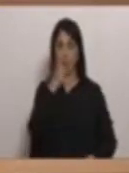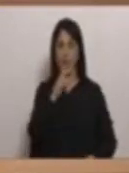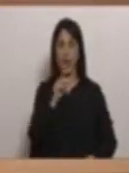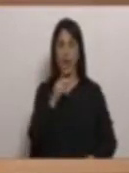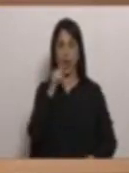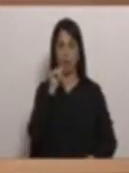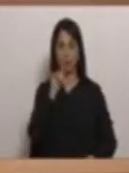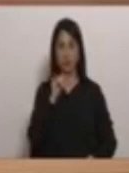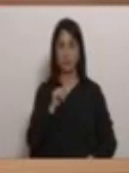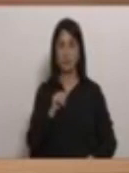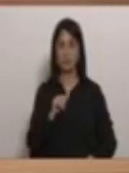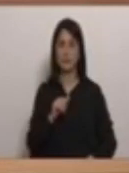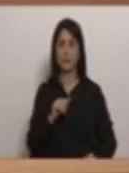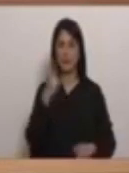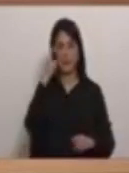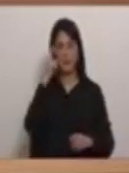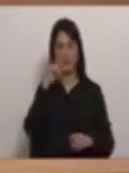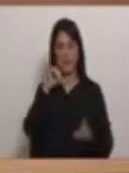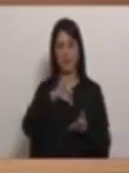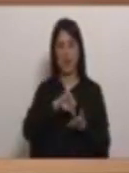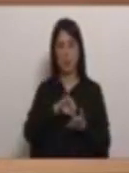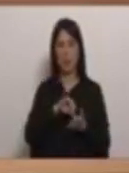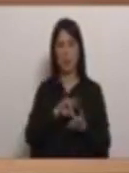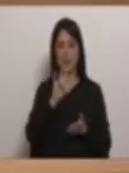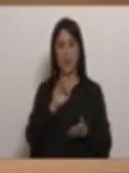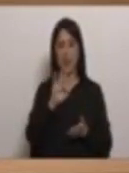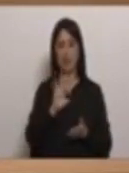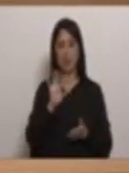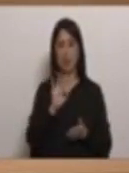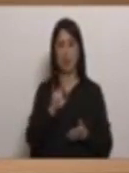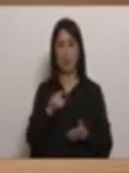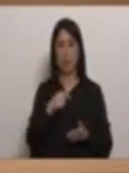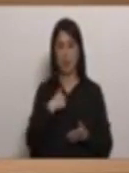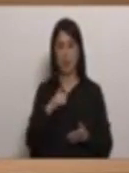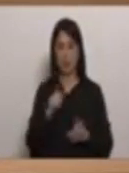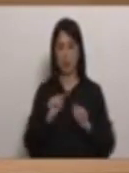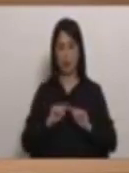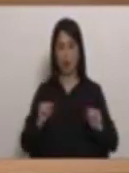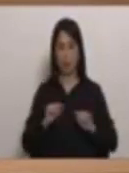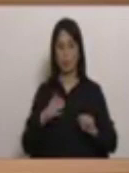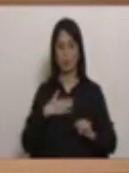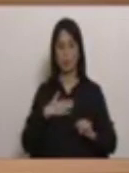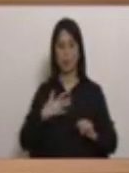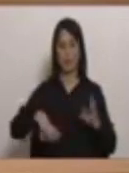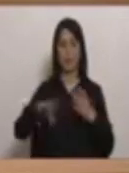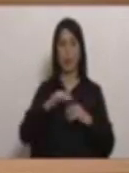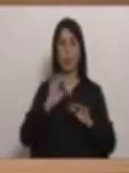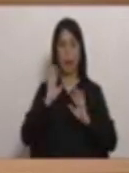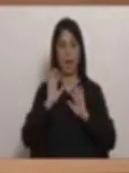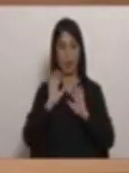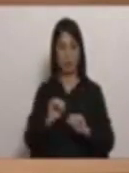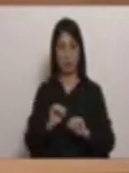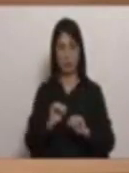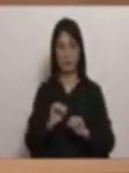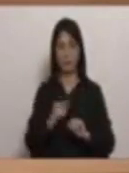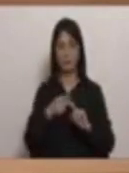გუშინ ინიციატივით გამოხვედით ნატოსთან მიმართებაში და მე როგორც ოპოზიციონერმა და ჩვენ ყველამ მხარი დაუჭირეთ